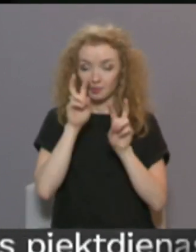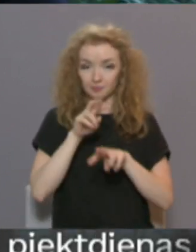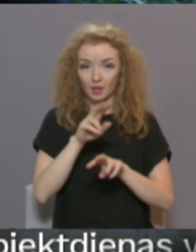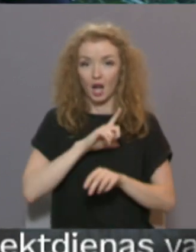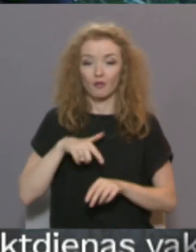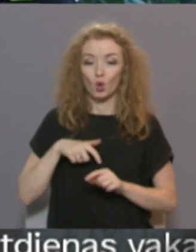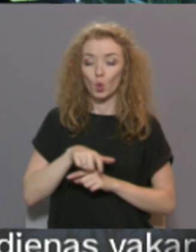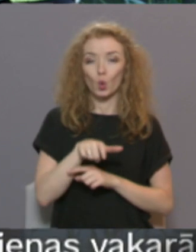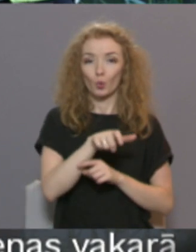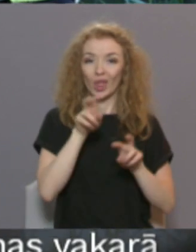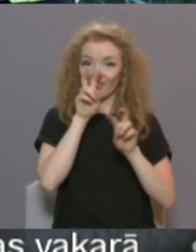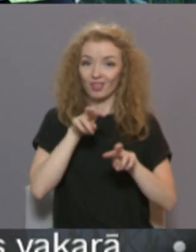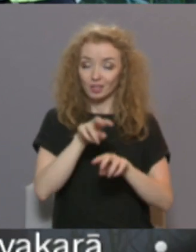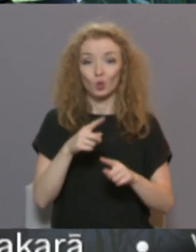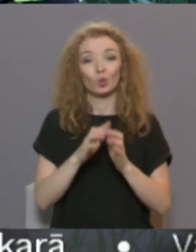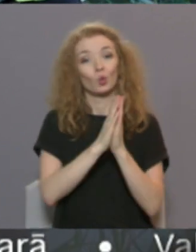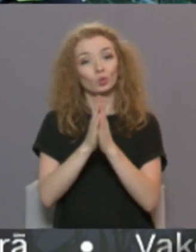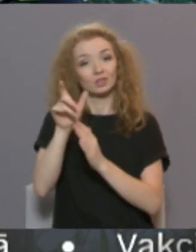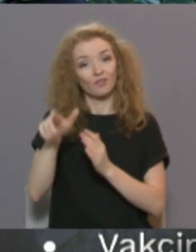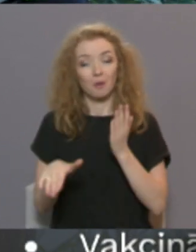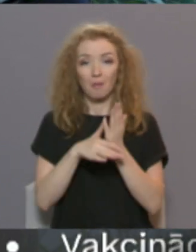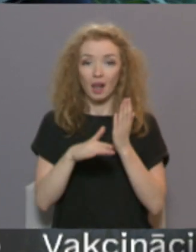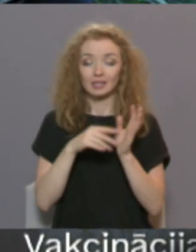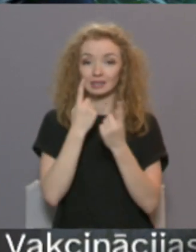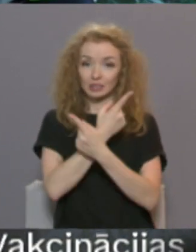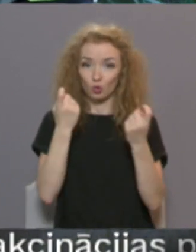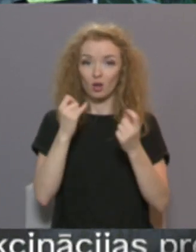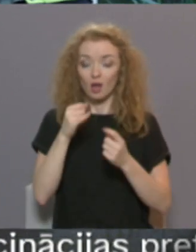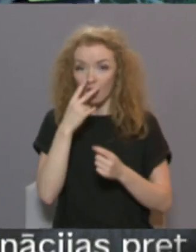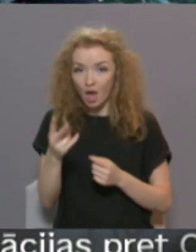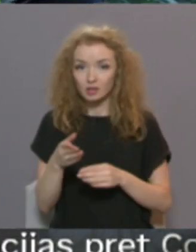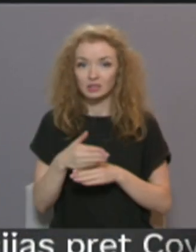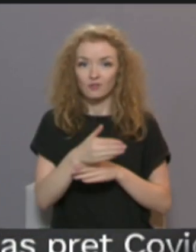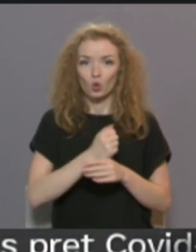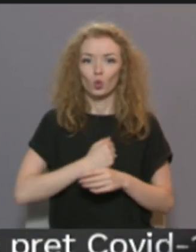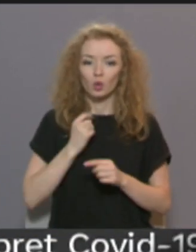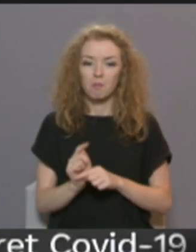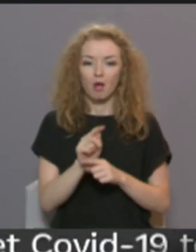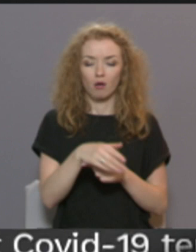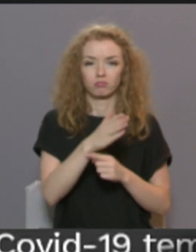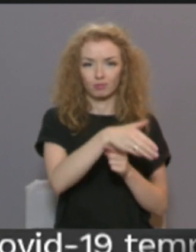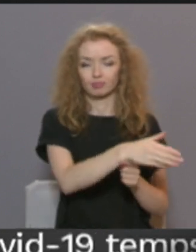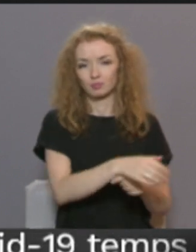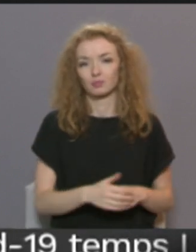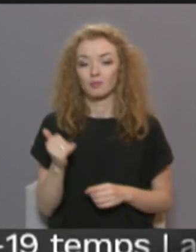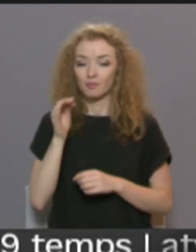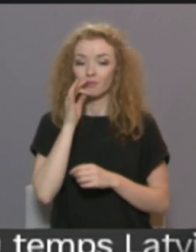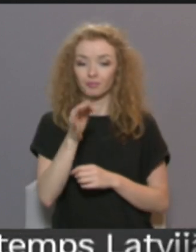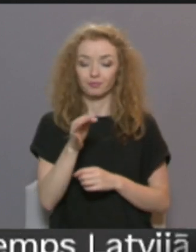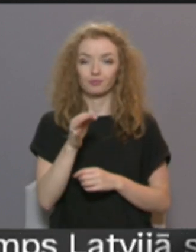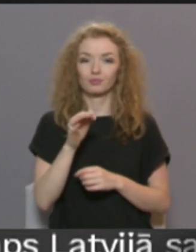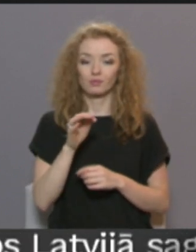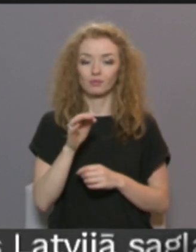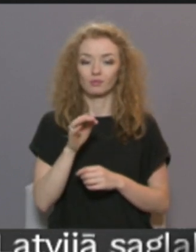inventarizāciju un aicina cilvēkus palīdzēt, ziņojot par zivīm grūti pārvaramiem šķēršļiem. Galvenokārt nezinām, slikt ielikt